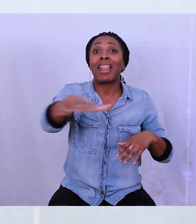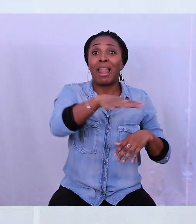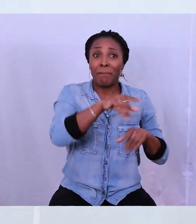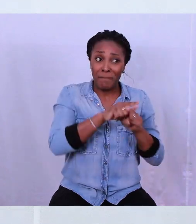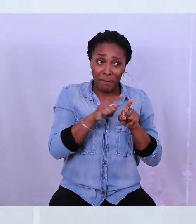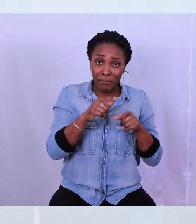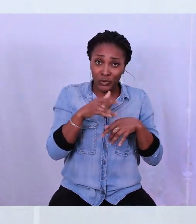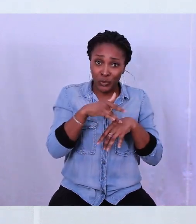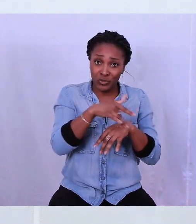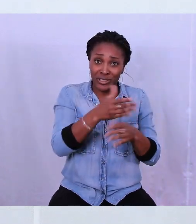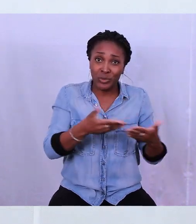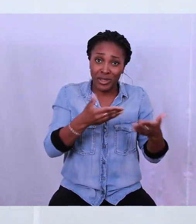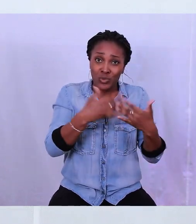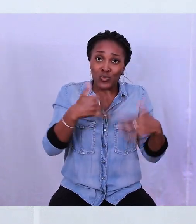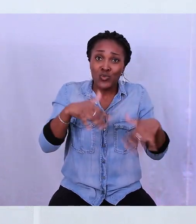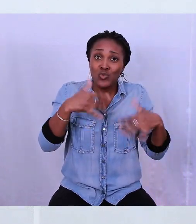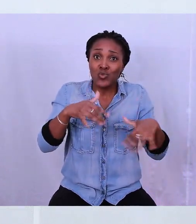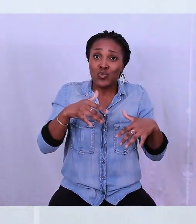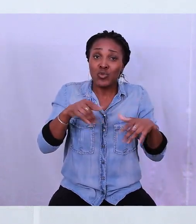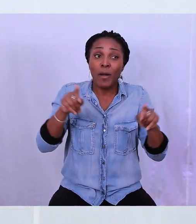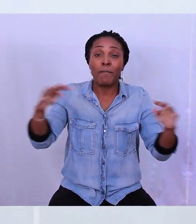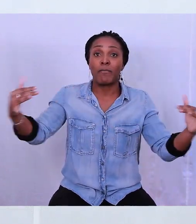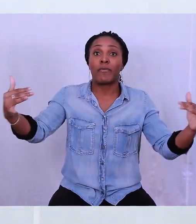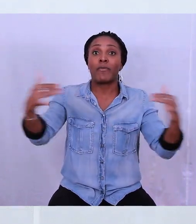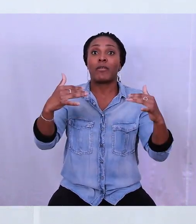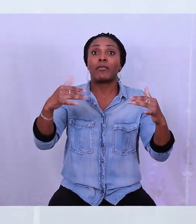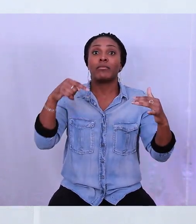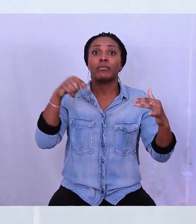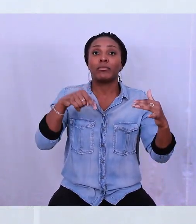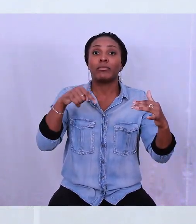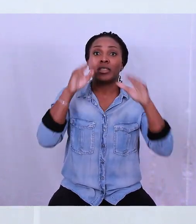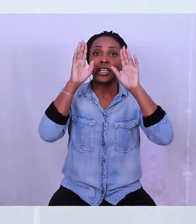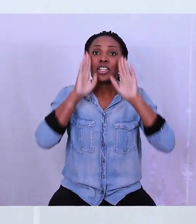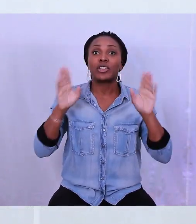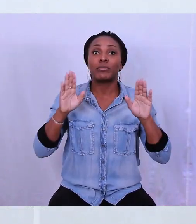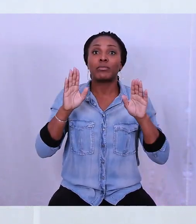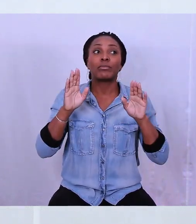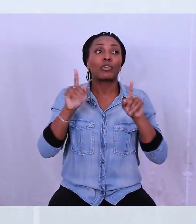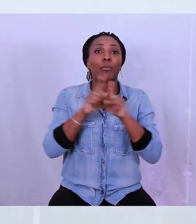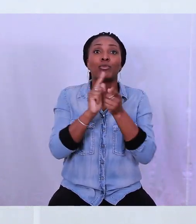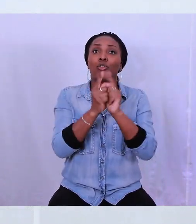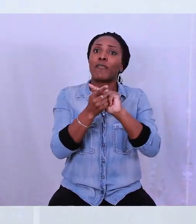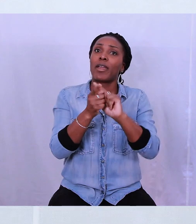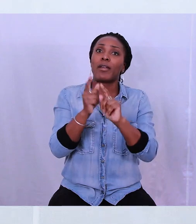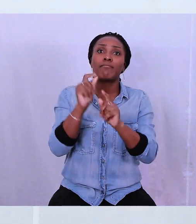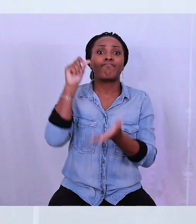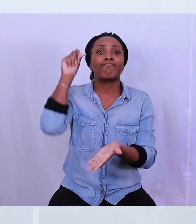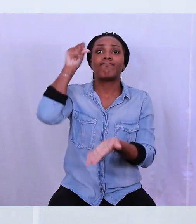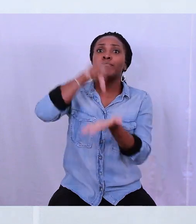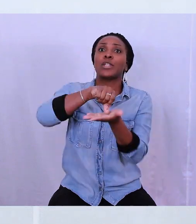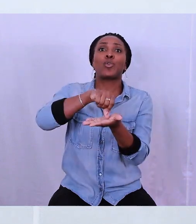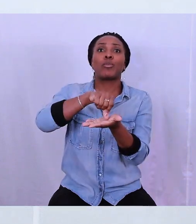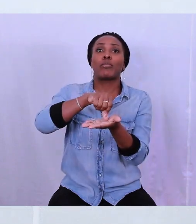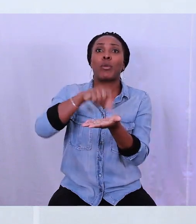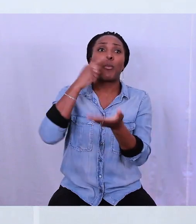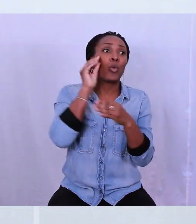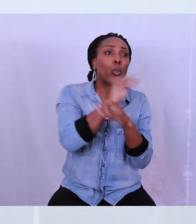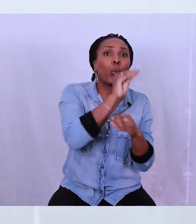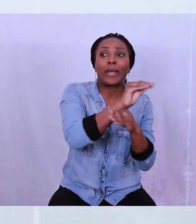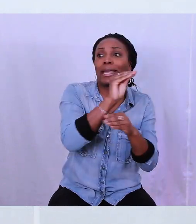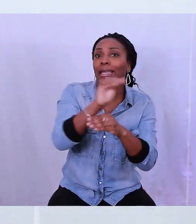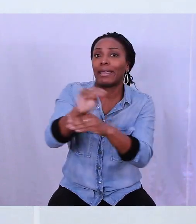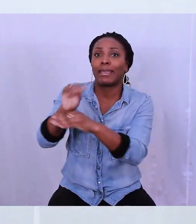famine, à se tourner vers l'Égypte pour qu'elle devienne le grenier du monde. Donc en fait, la sagesse qu'il avait